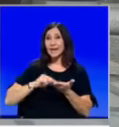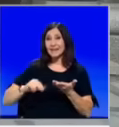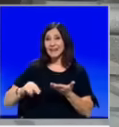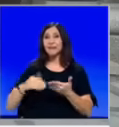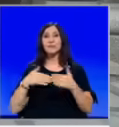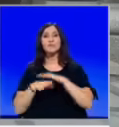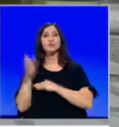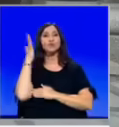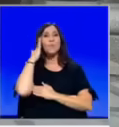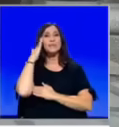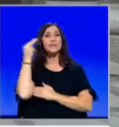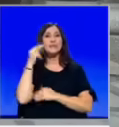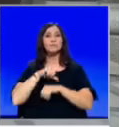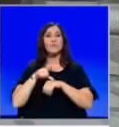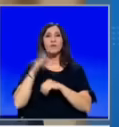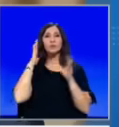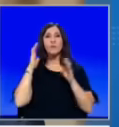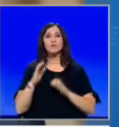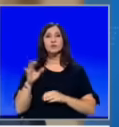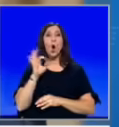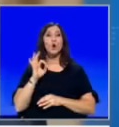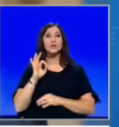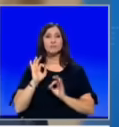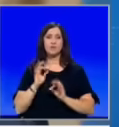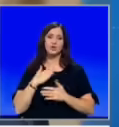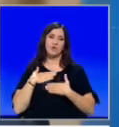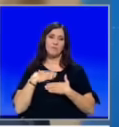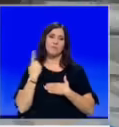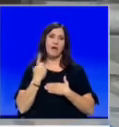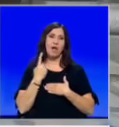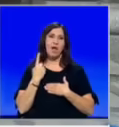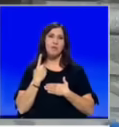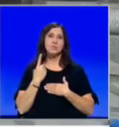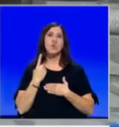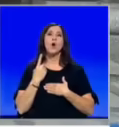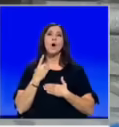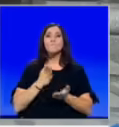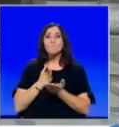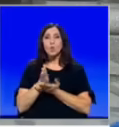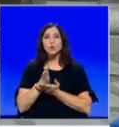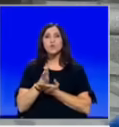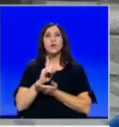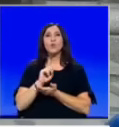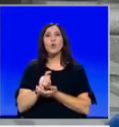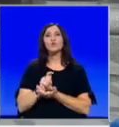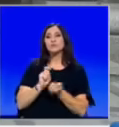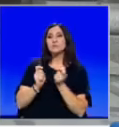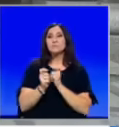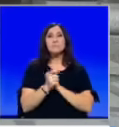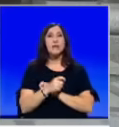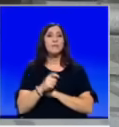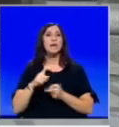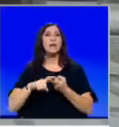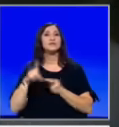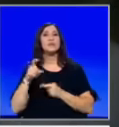вътрешното министерство по времето на правителството на Орешарски. Така че имаме едно прокси, което е сменяме Калин Стоянов с едно